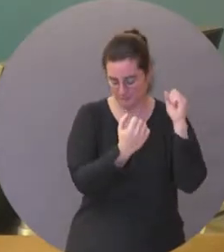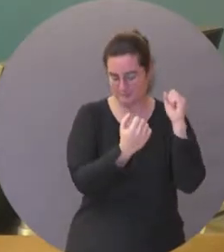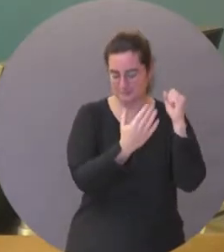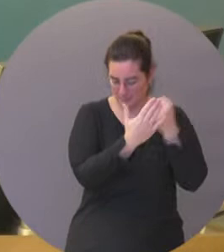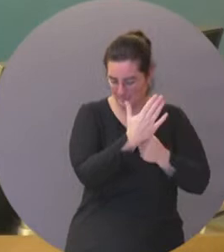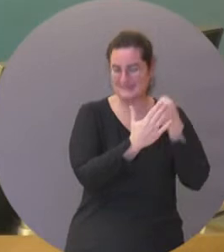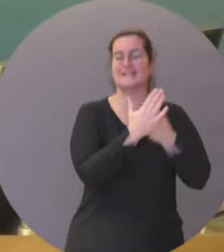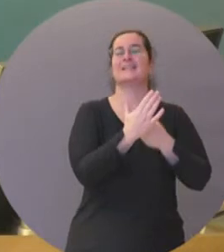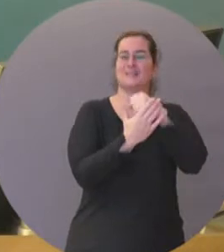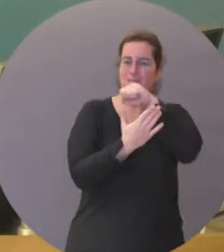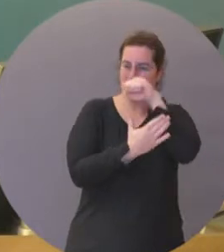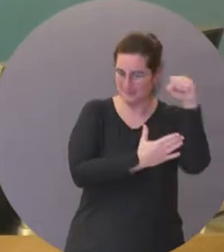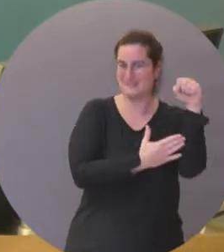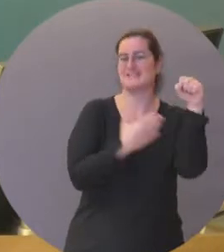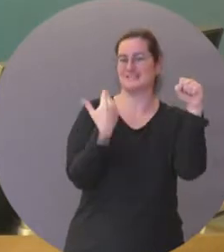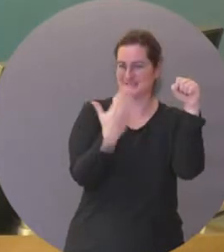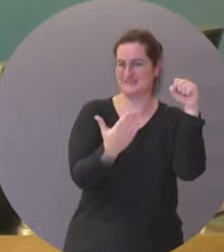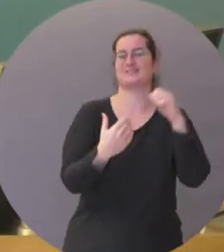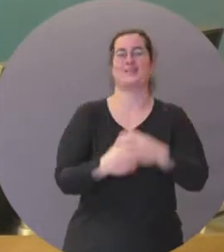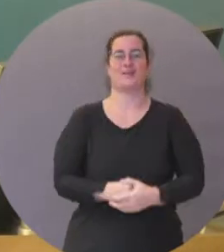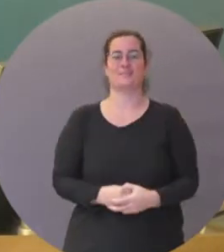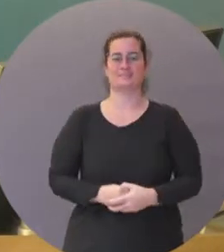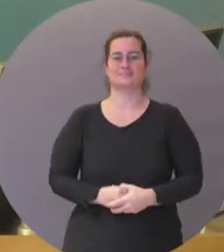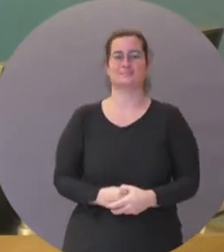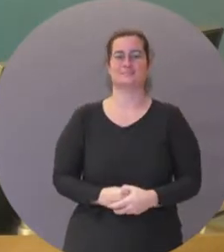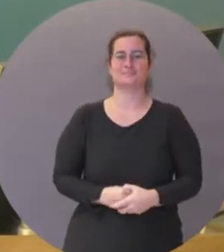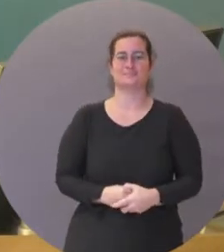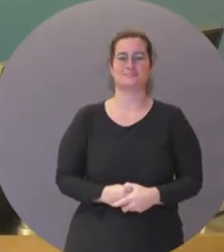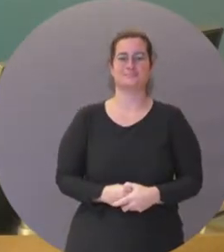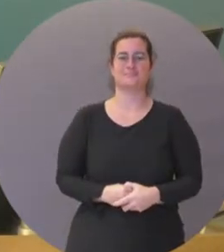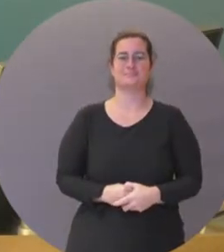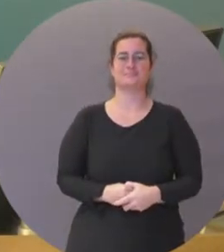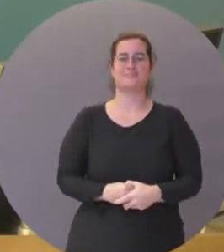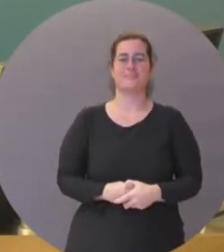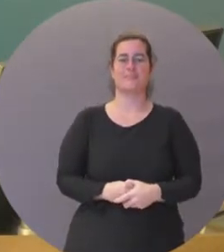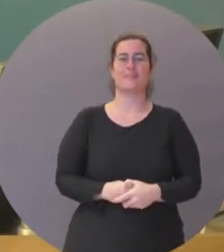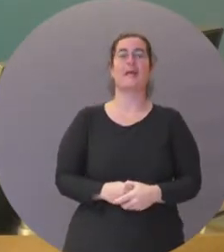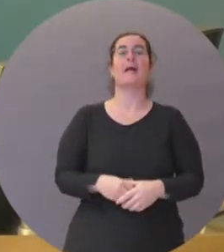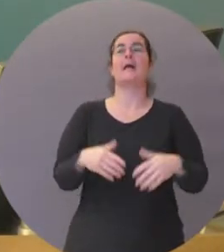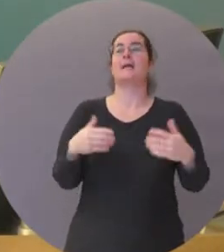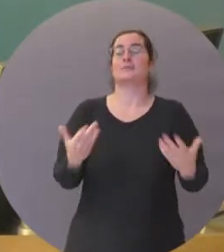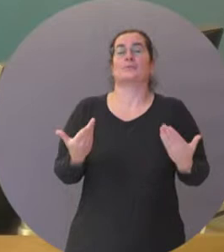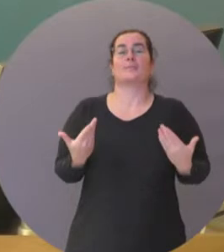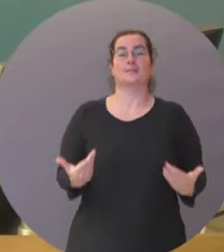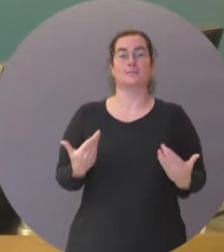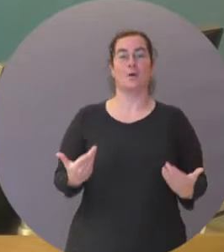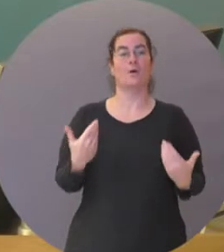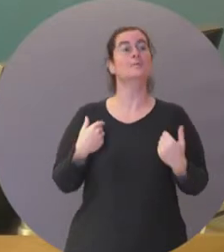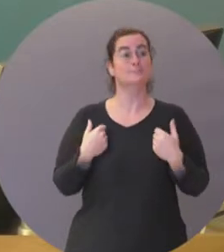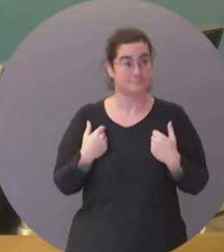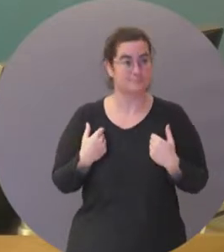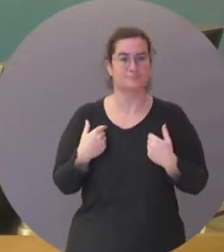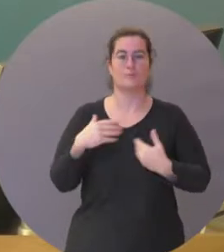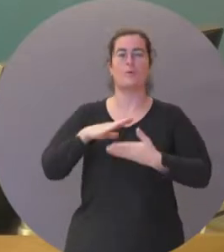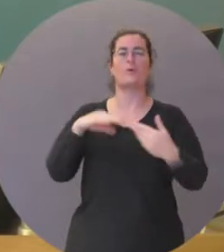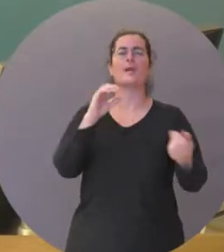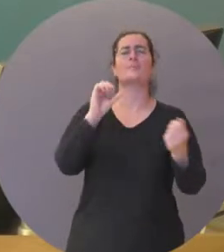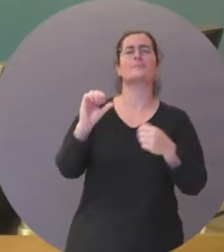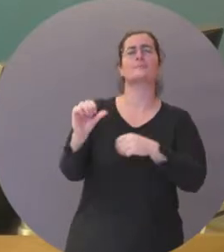qui terminera ce débat du politique départementale et donc je donne des à présent